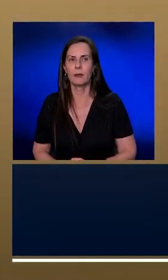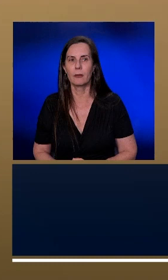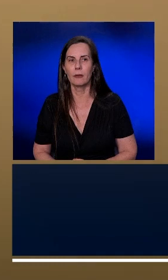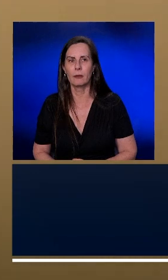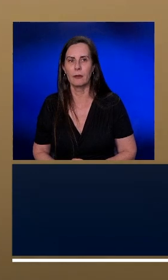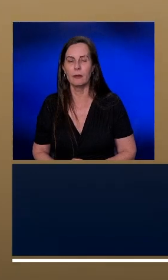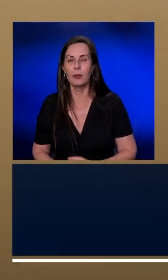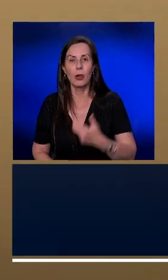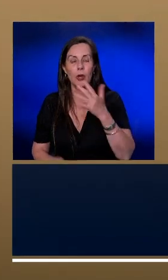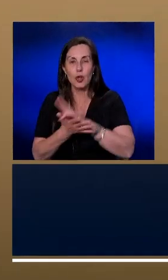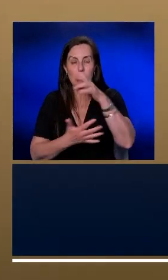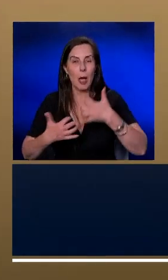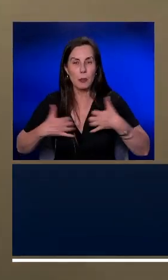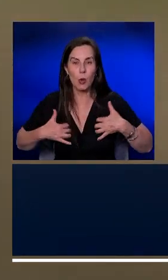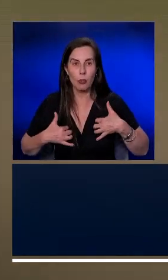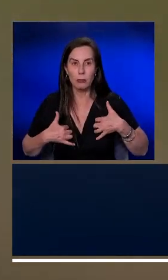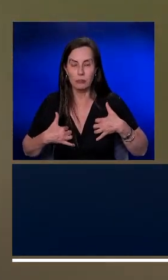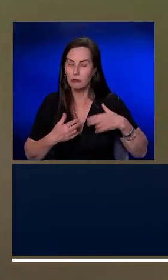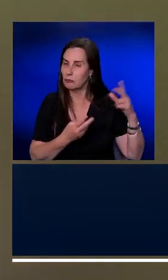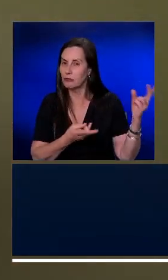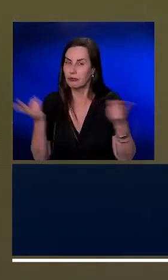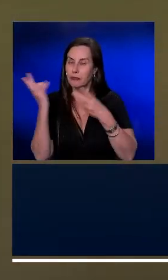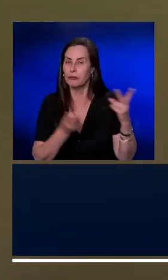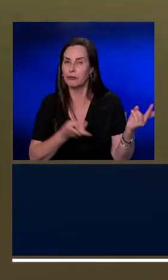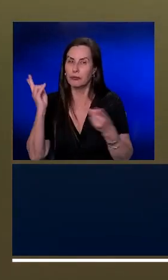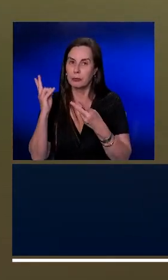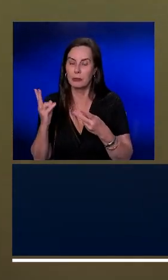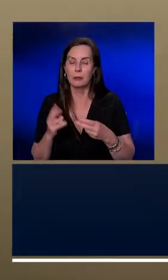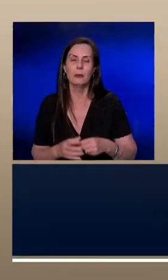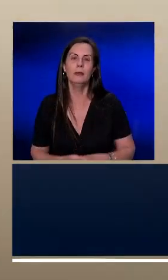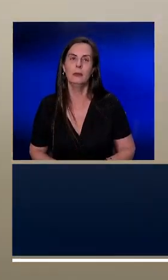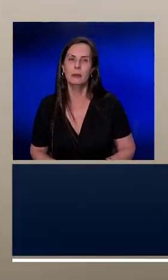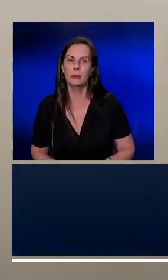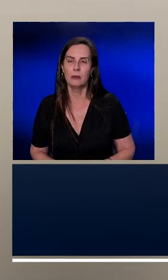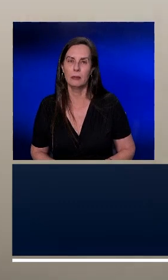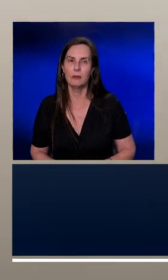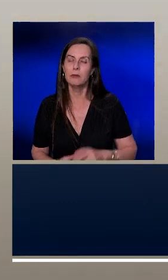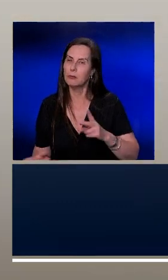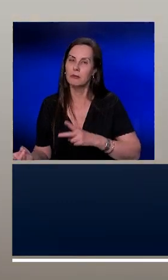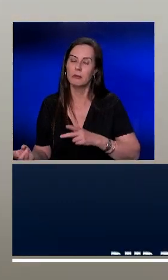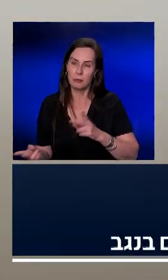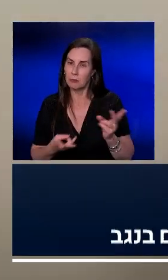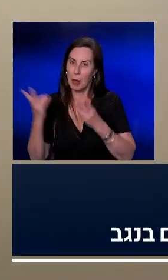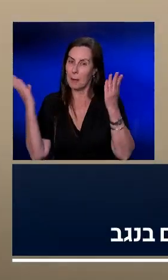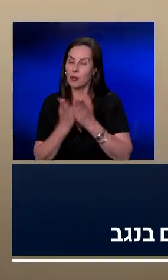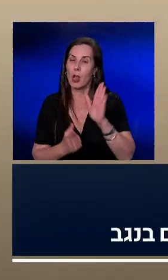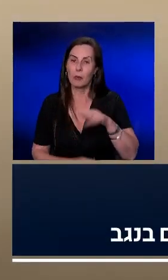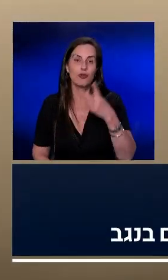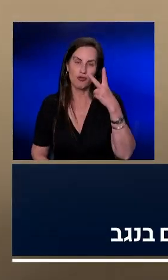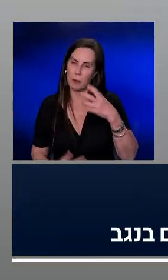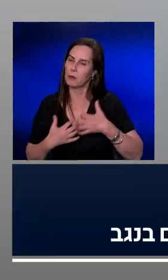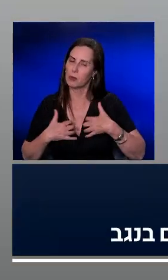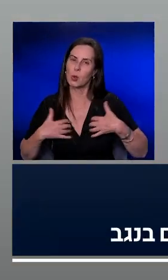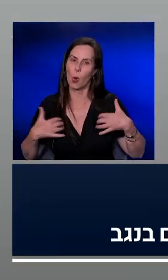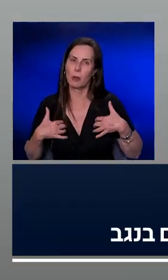המסך. 13 פצועים מפנים כוחות מגן דוד אדום בתוך ההמולה הזאת לבית החולים סורוקה, ביניהם